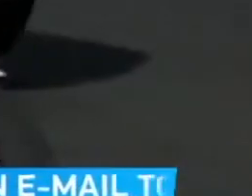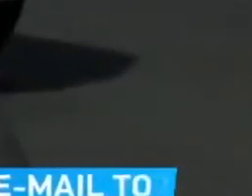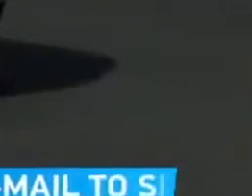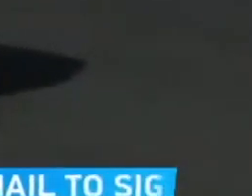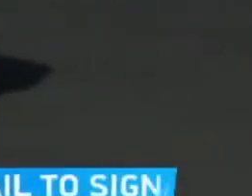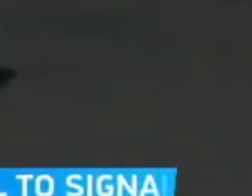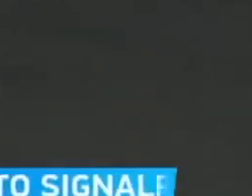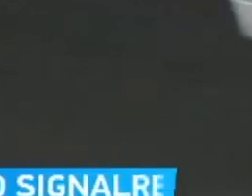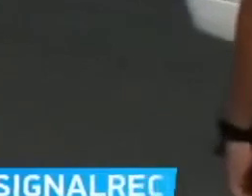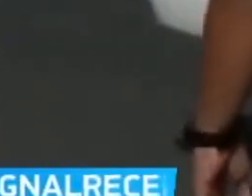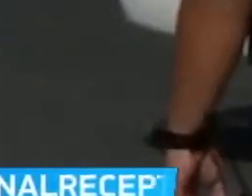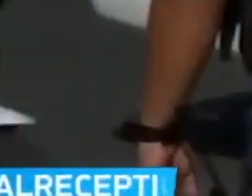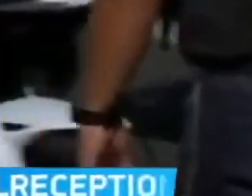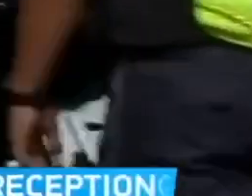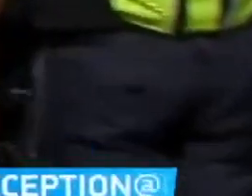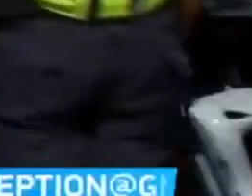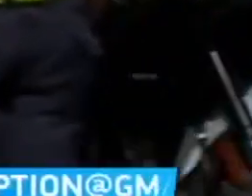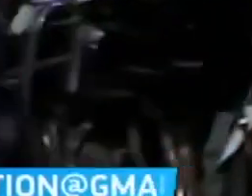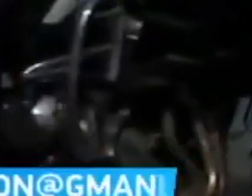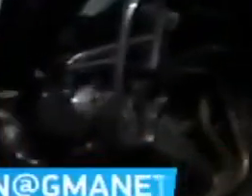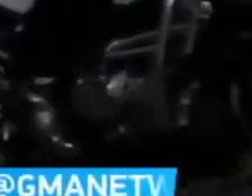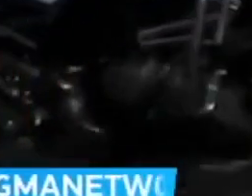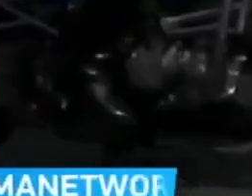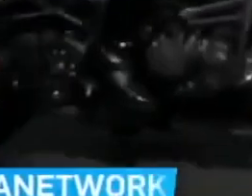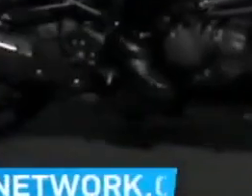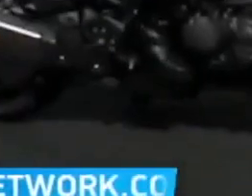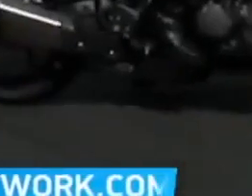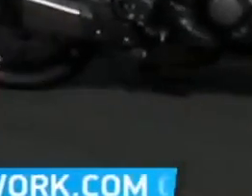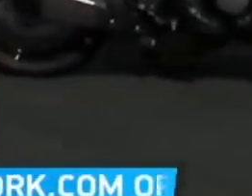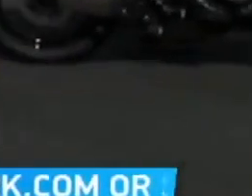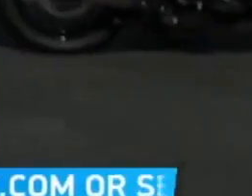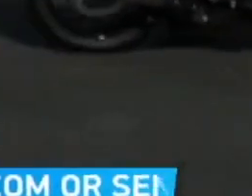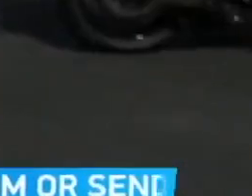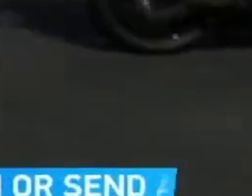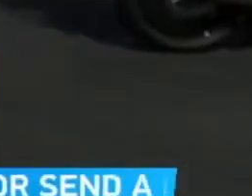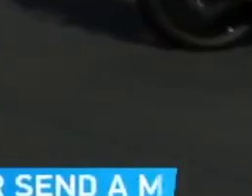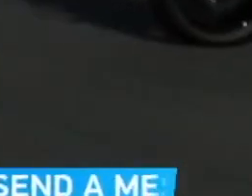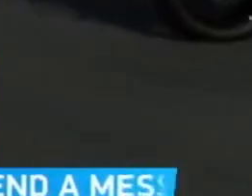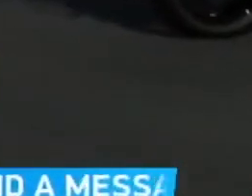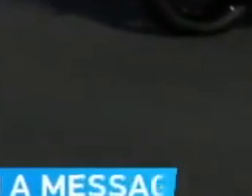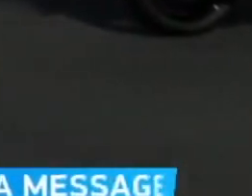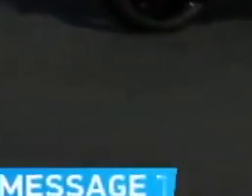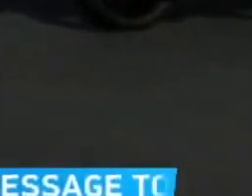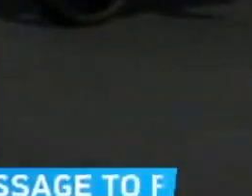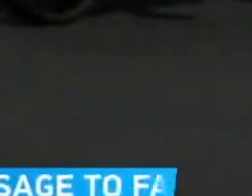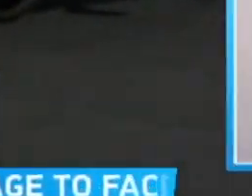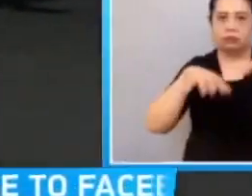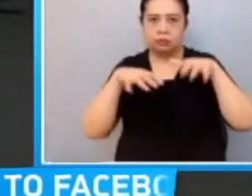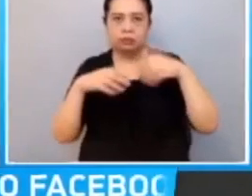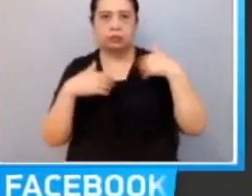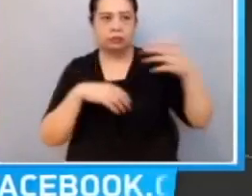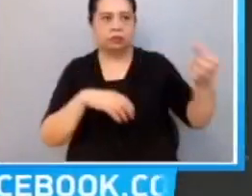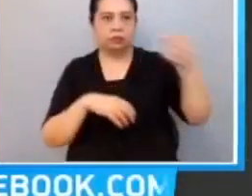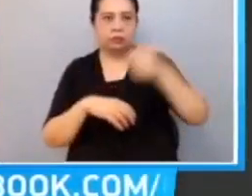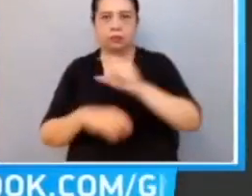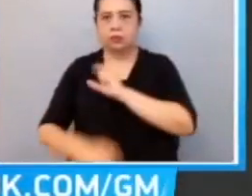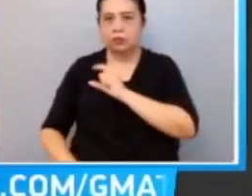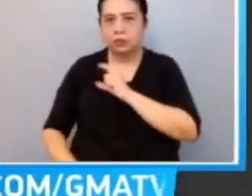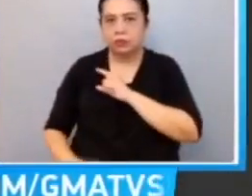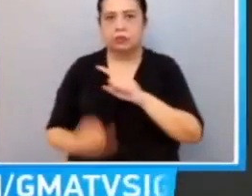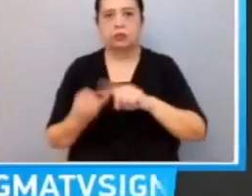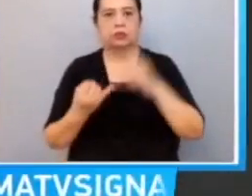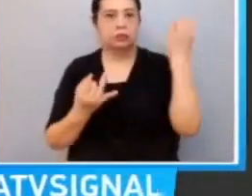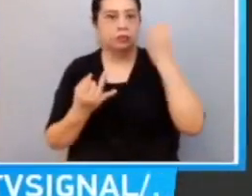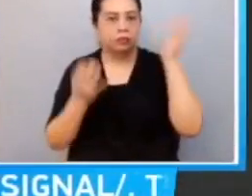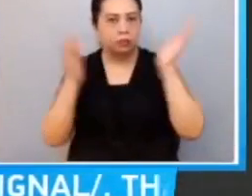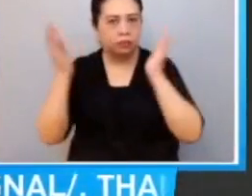sa labas naman ng batasan ay partikular sa harapan nitong batasang pambansa ay nakapwesto ang police, mga emergency medical services